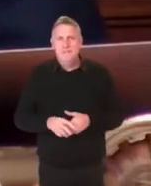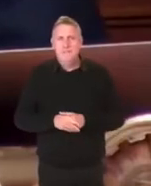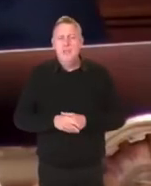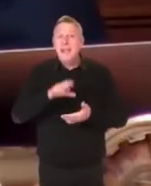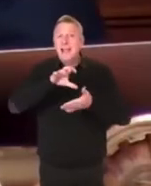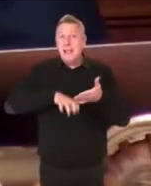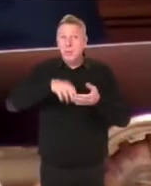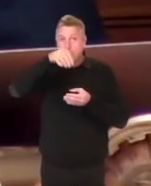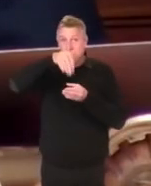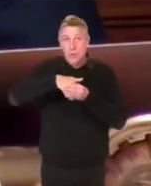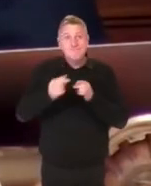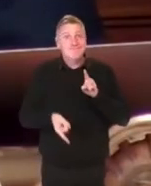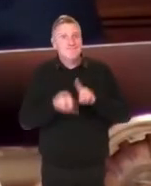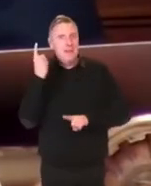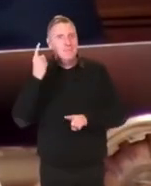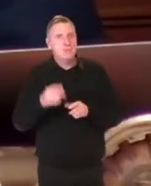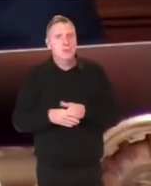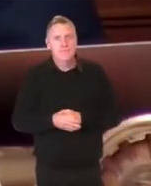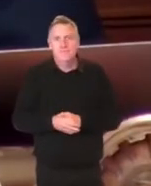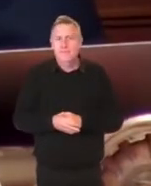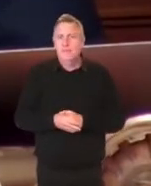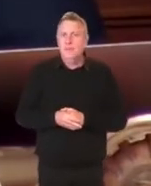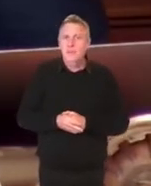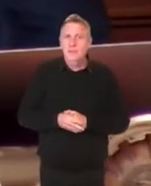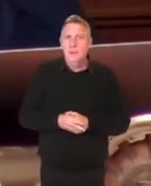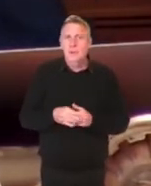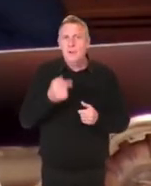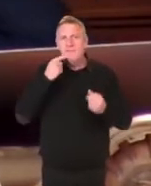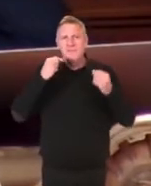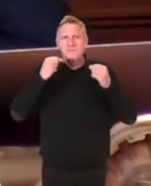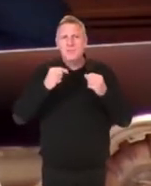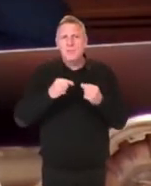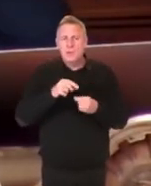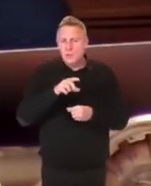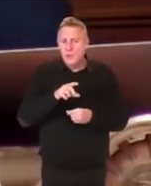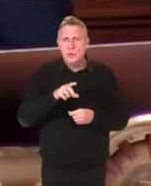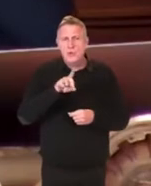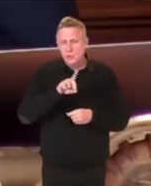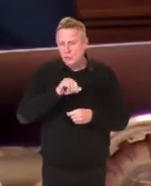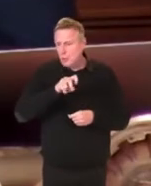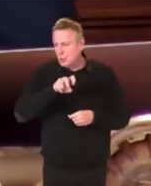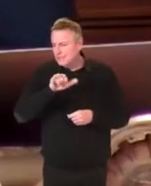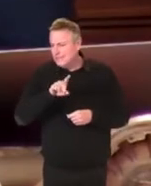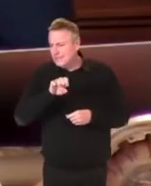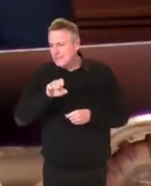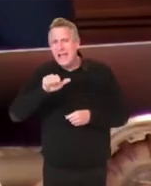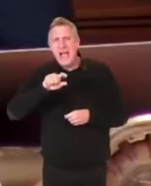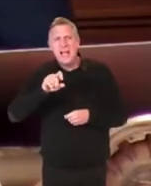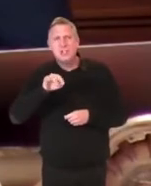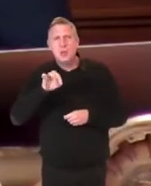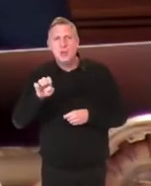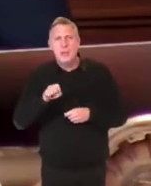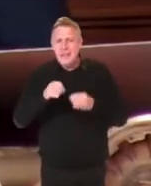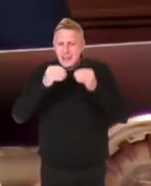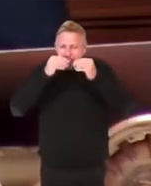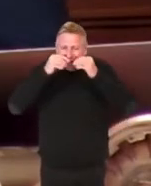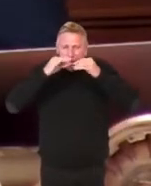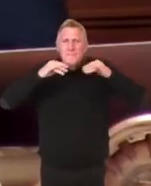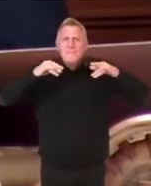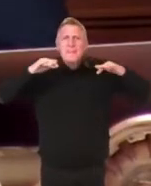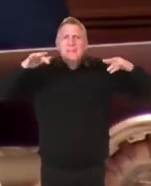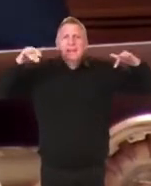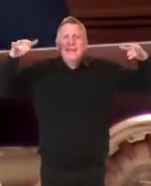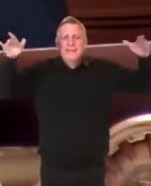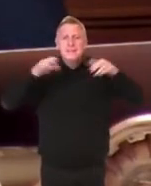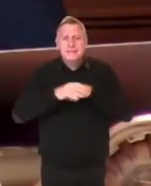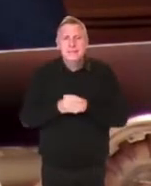l'importance que vous accordez, c'est normal d'ailleurs, à l'émission des particules fines et du dioxyde d'azote. Et je vais compléter sans reprendre ce que mon collègue Thomas Cazenave a pu dire